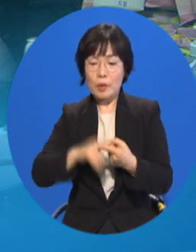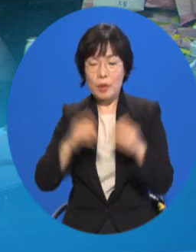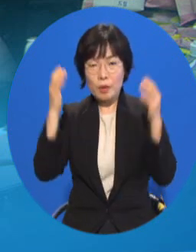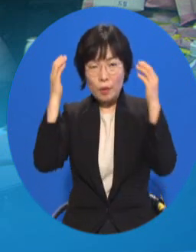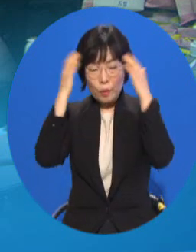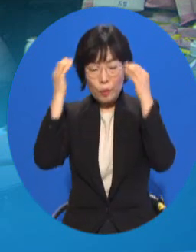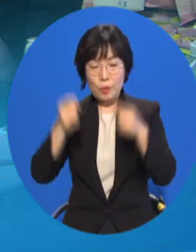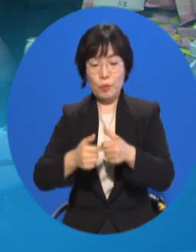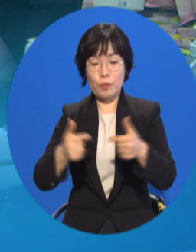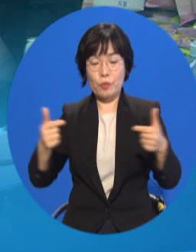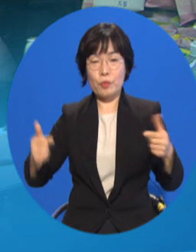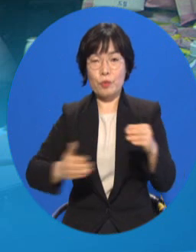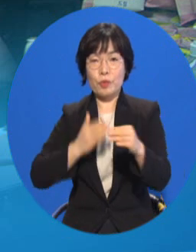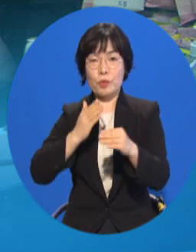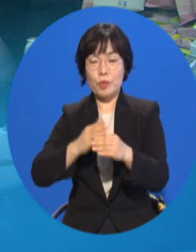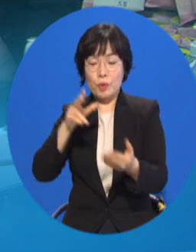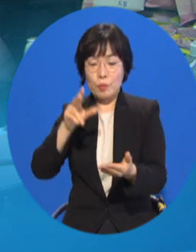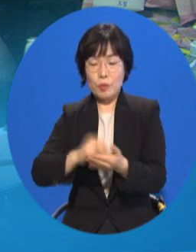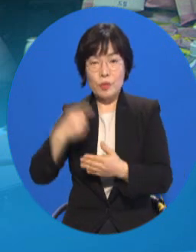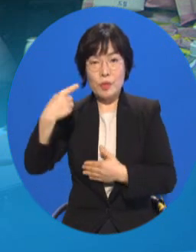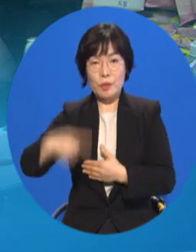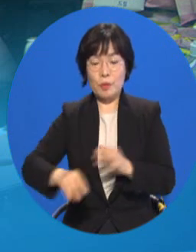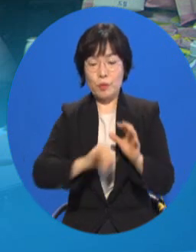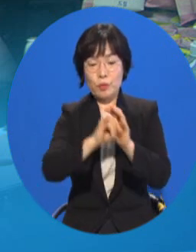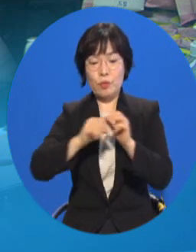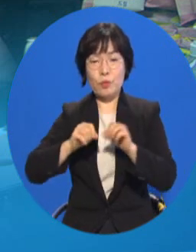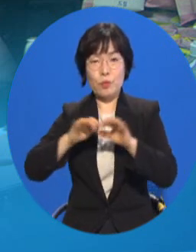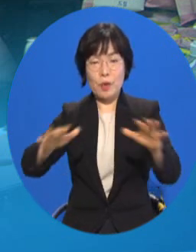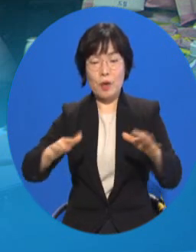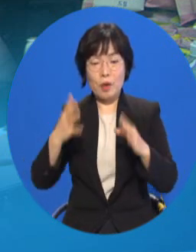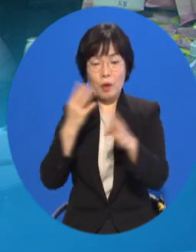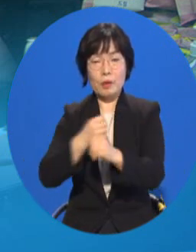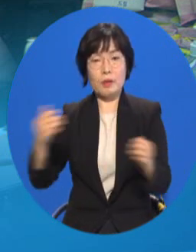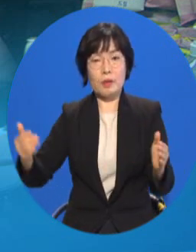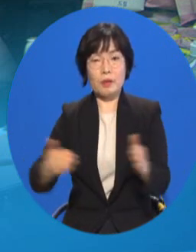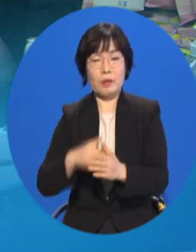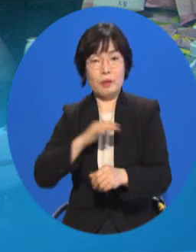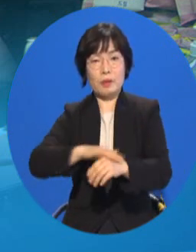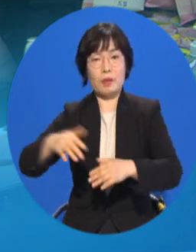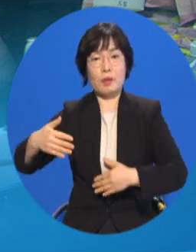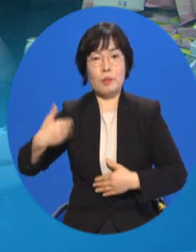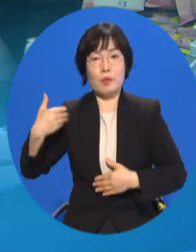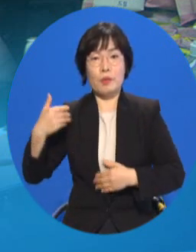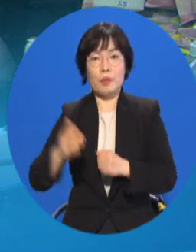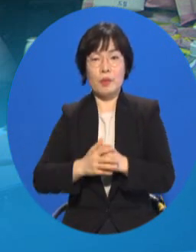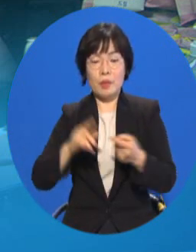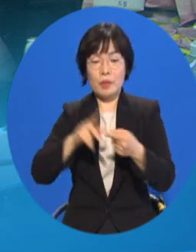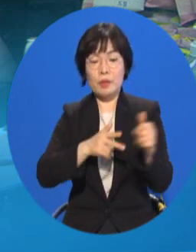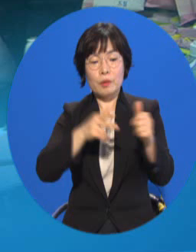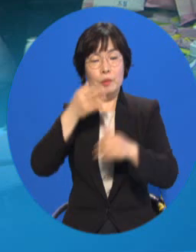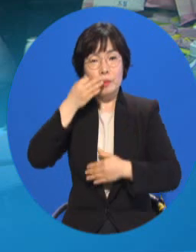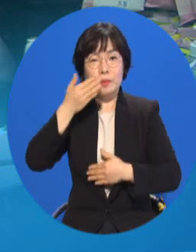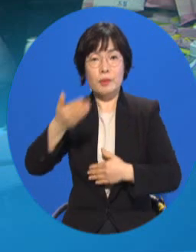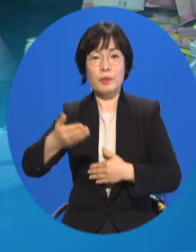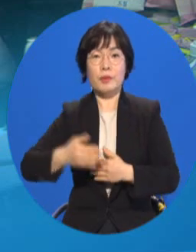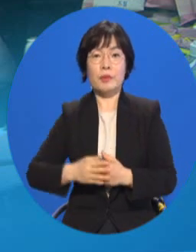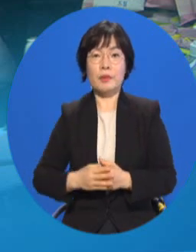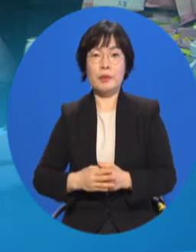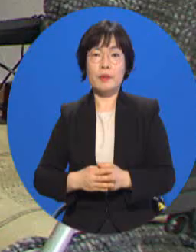고통이 커지고 있습니다. 문제는 코로나 확산 국면이 언제 끝날지 모른다는 겁니다. 남궁욱 기자가